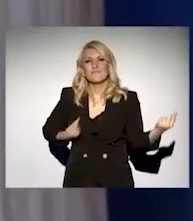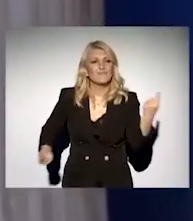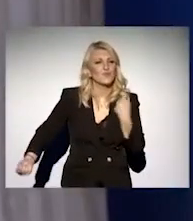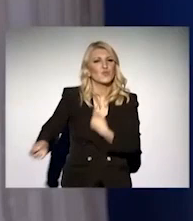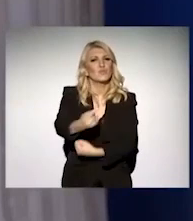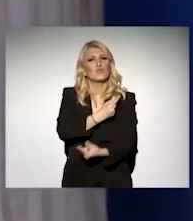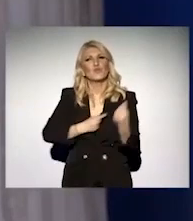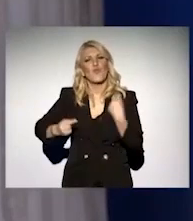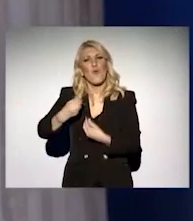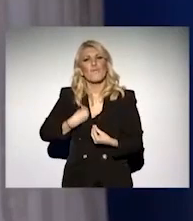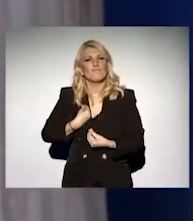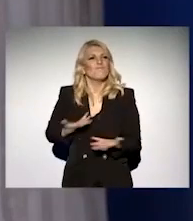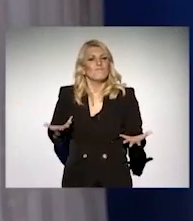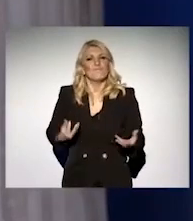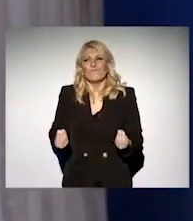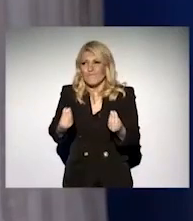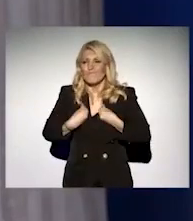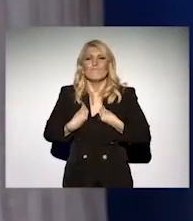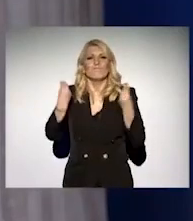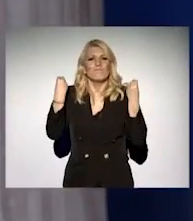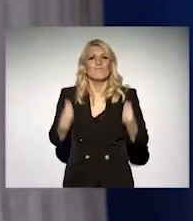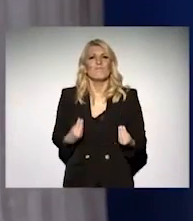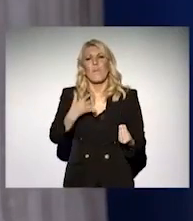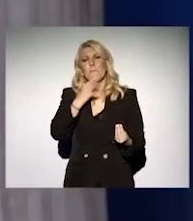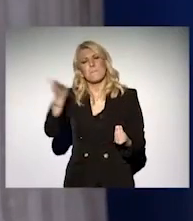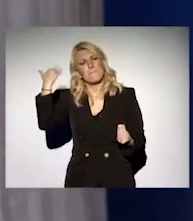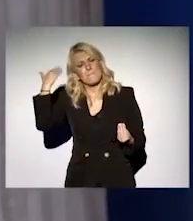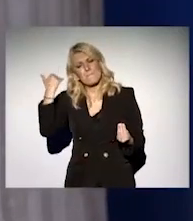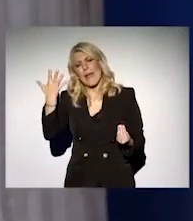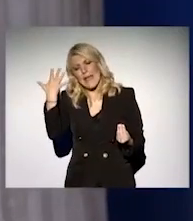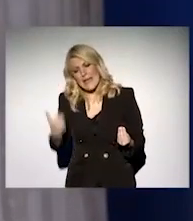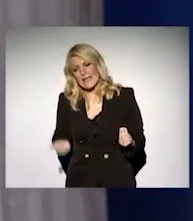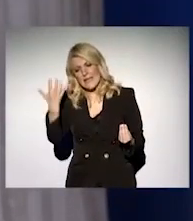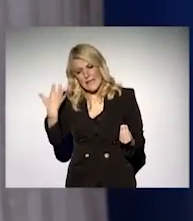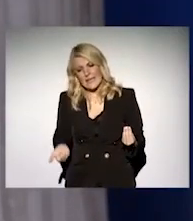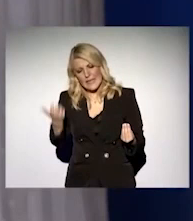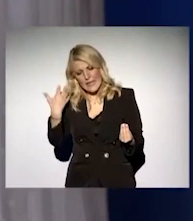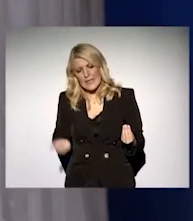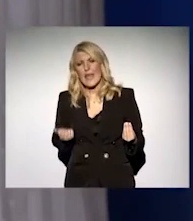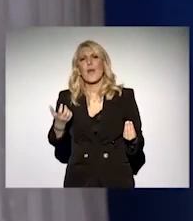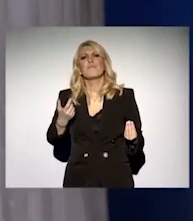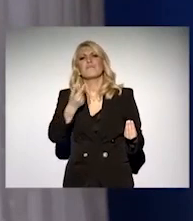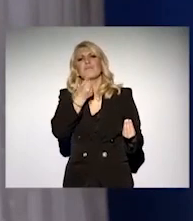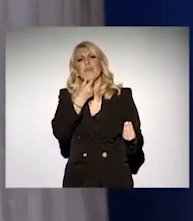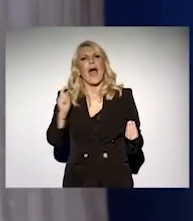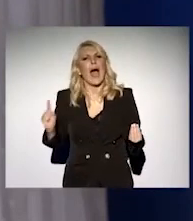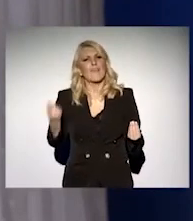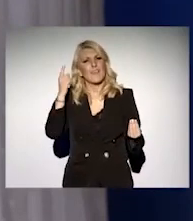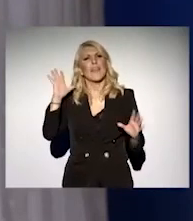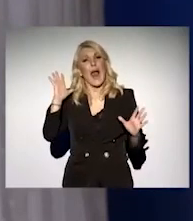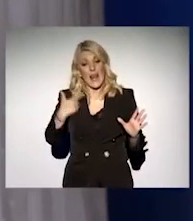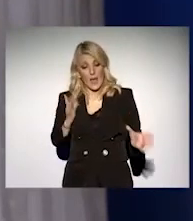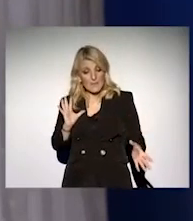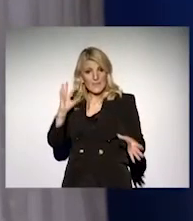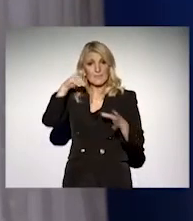Πρώτον, το ξέρουν καλά και γι' αυτό φυσικά και αυτό το διαχειρίζονται αποκλειστικά και μόνο